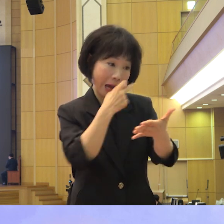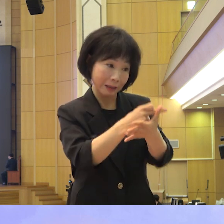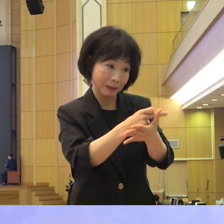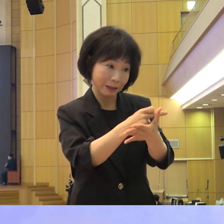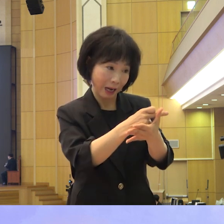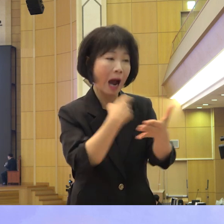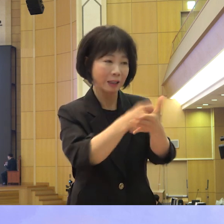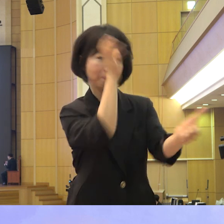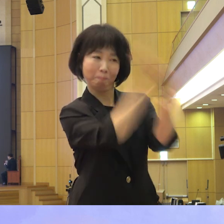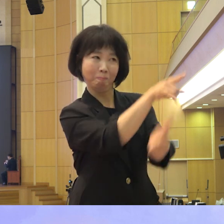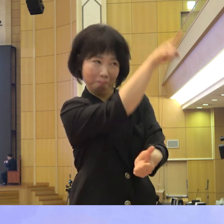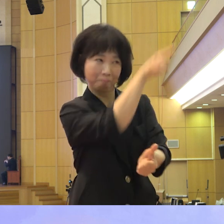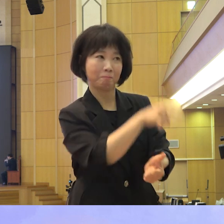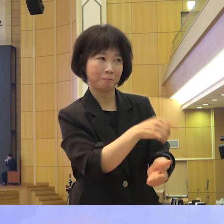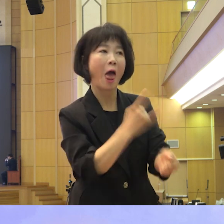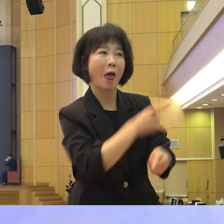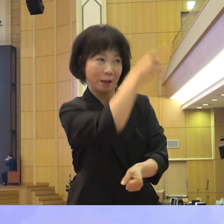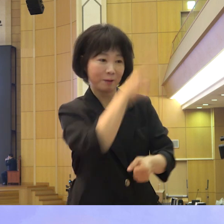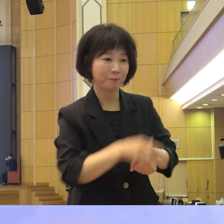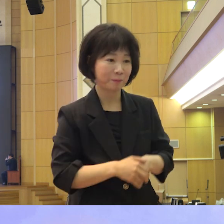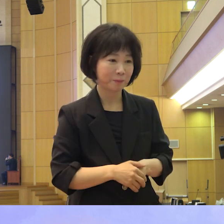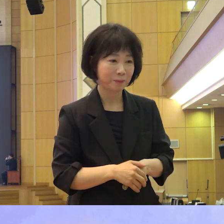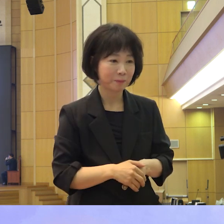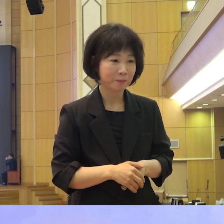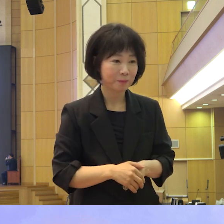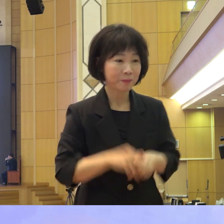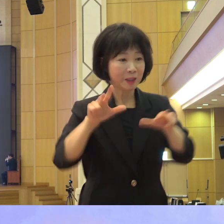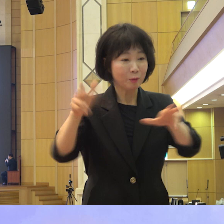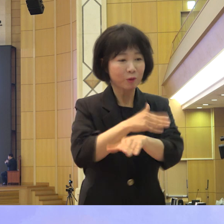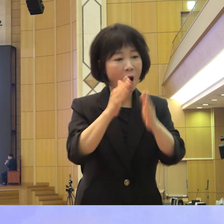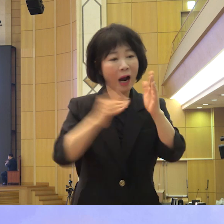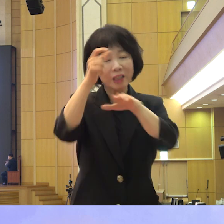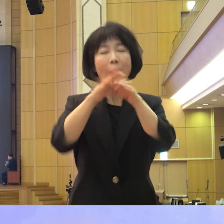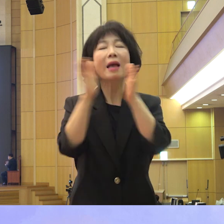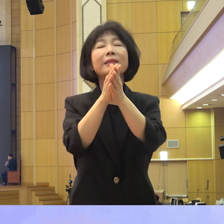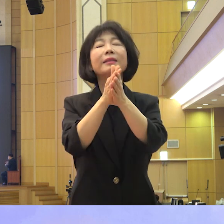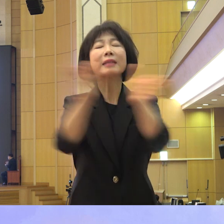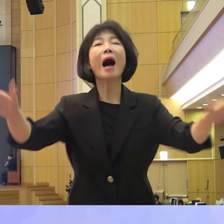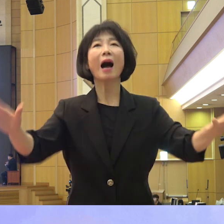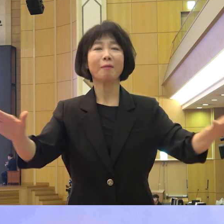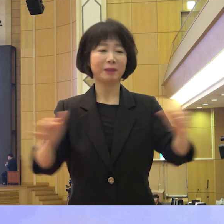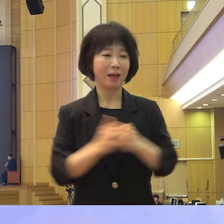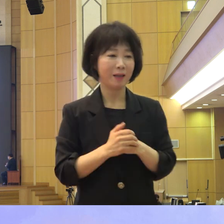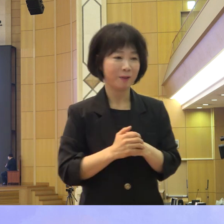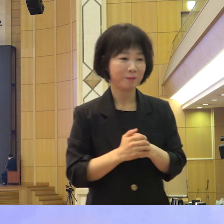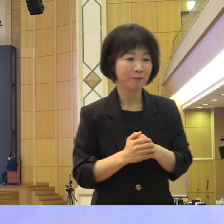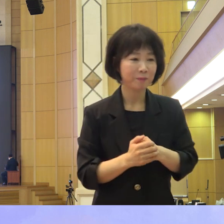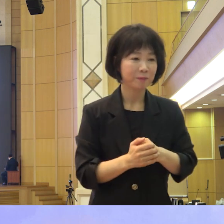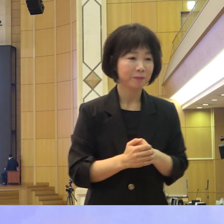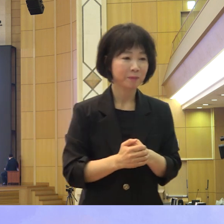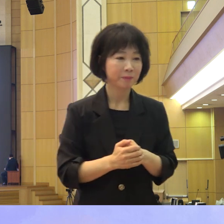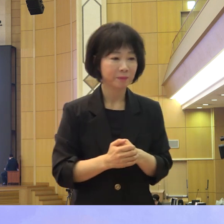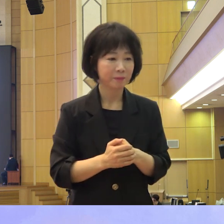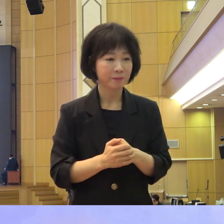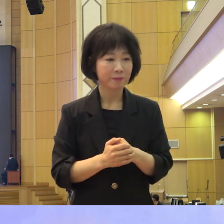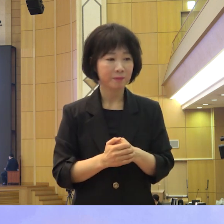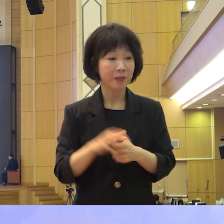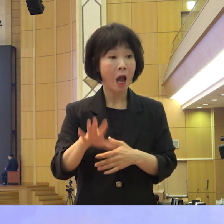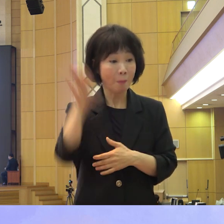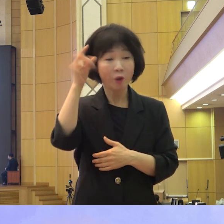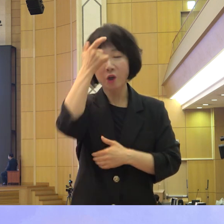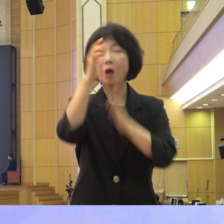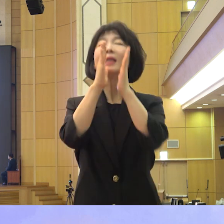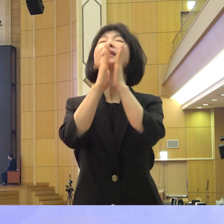시환이가 한번 인도해보자. 가정예배. 지금부터 가정예배 시작하시겠습니다. 네. 먼저